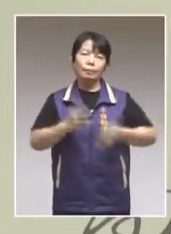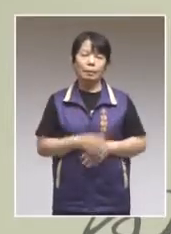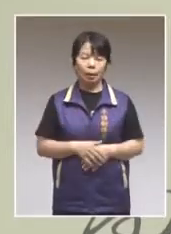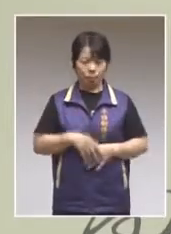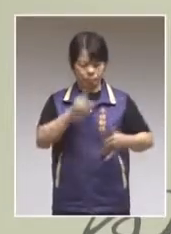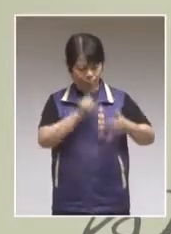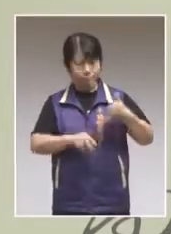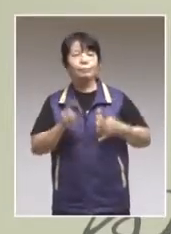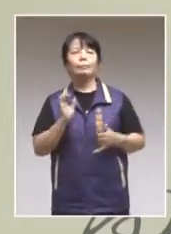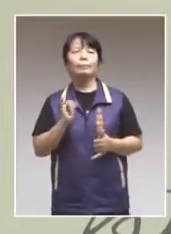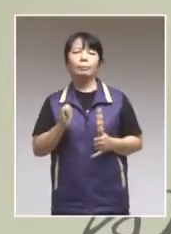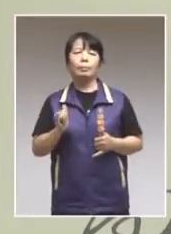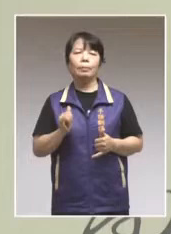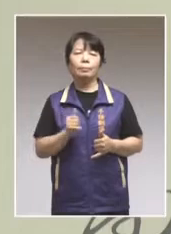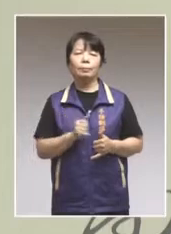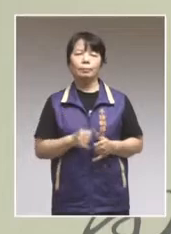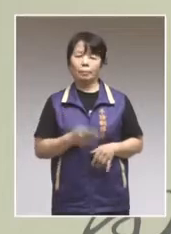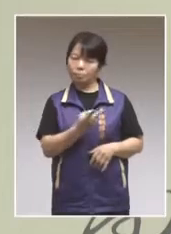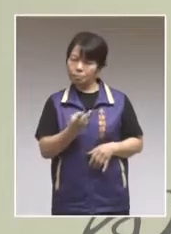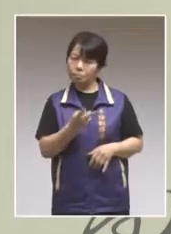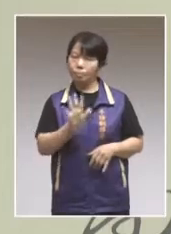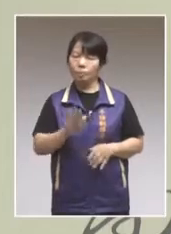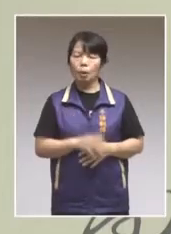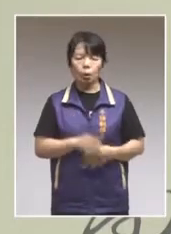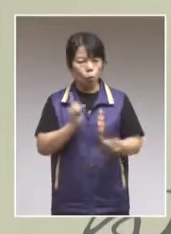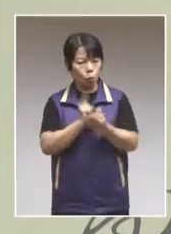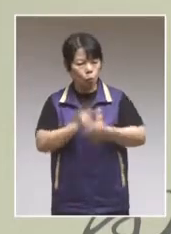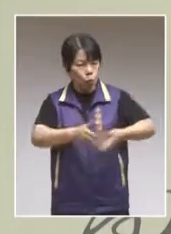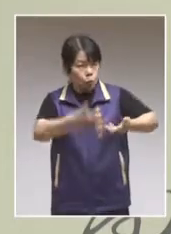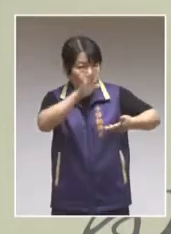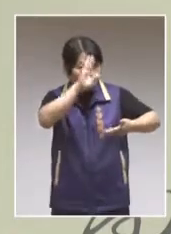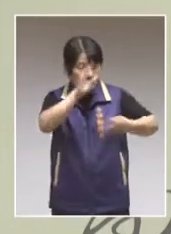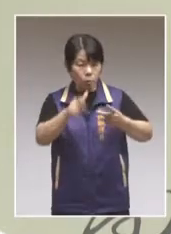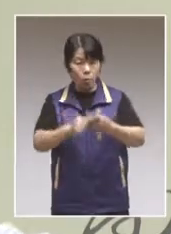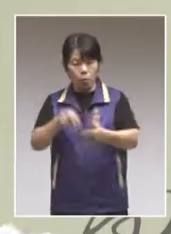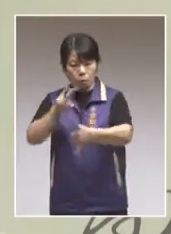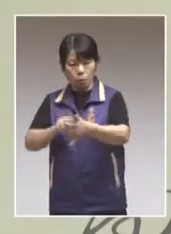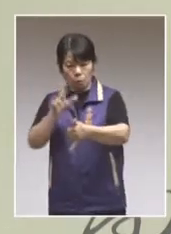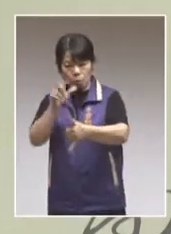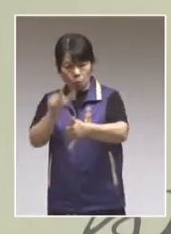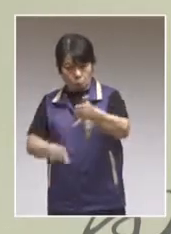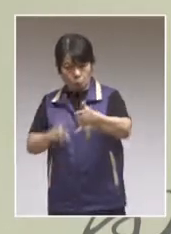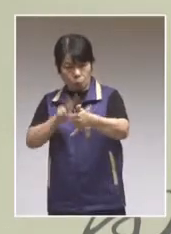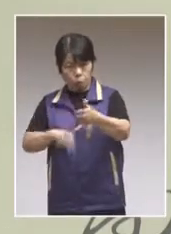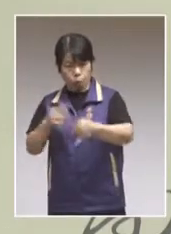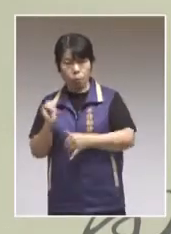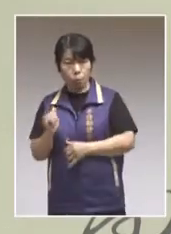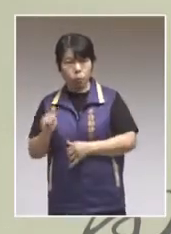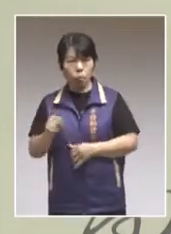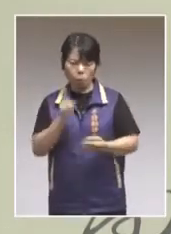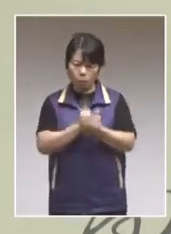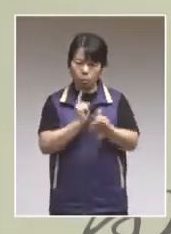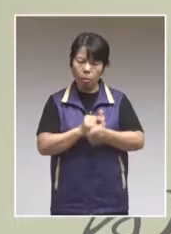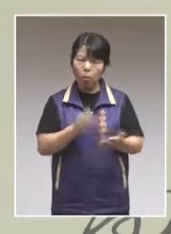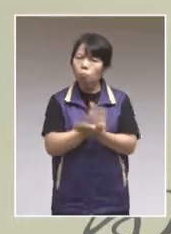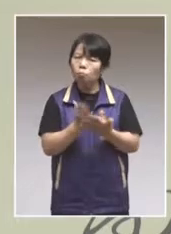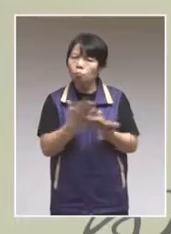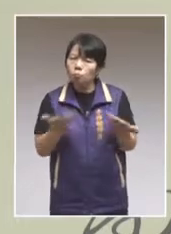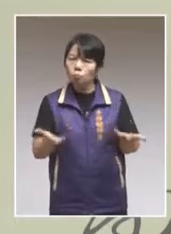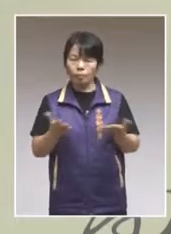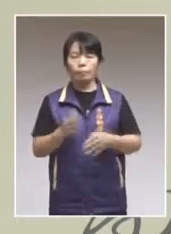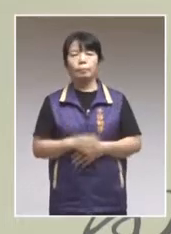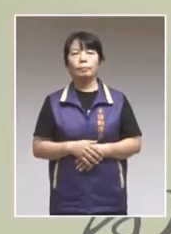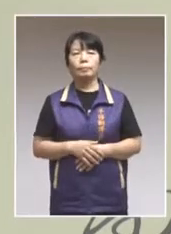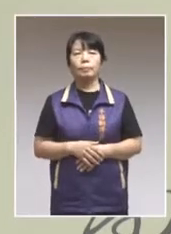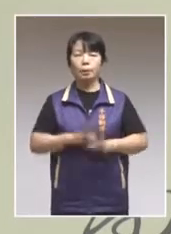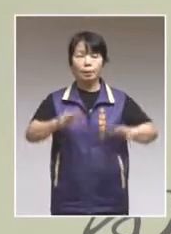症状的。那我们要怎么样从这些轻度无症状的人找到说他是一个严重的个案，显然是我们每一位包